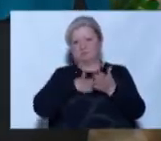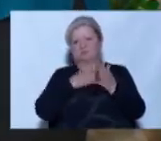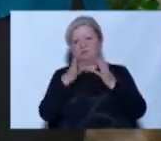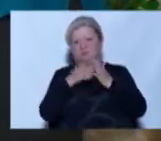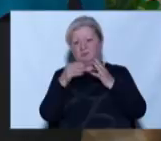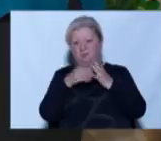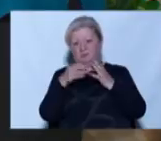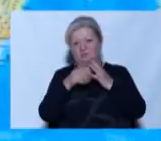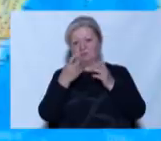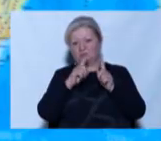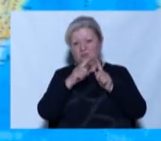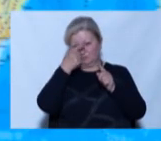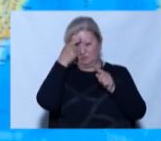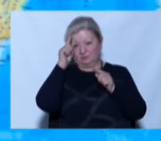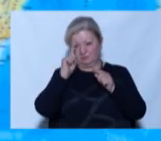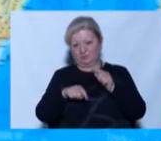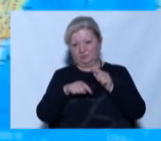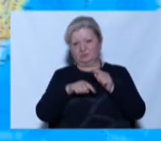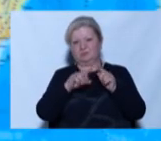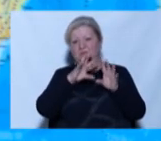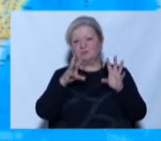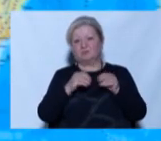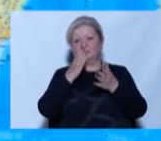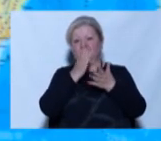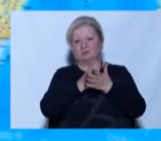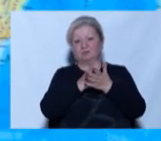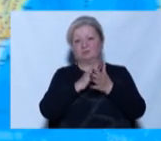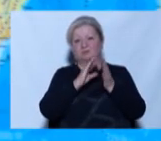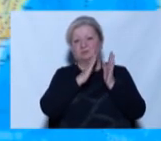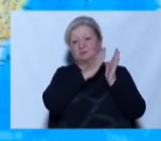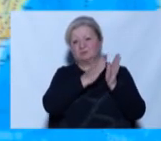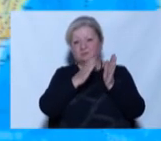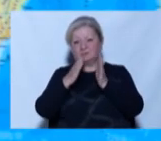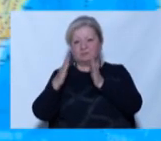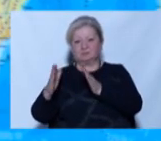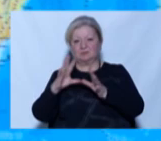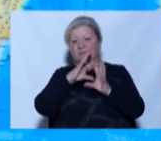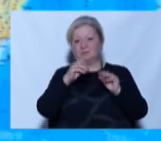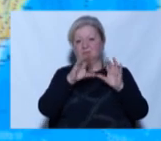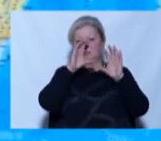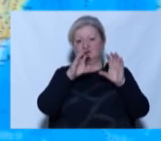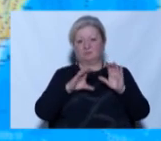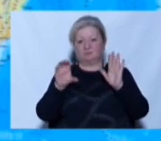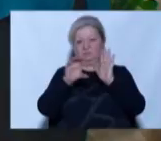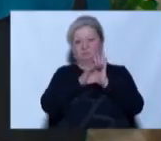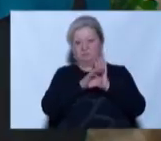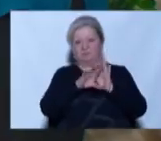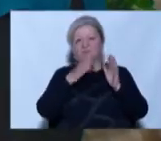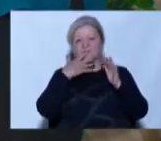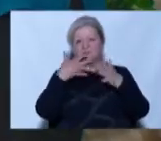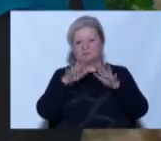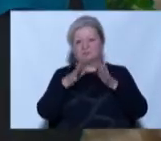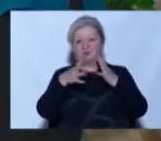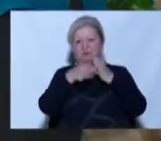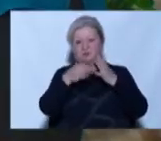რომელსაც ჩვენ ვიცნობთ. სადაც ყველაფერი წესრიგშია და ყველაფერი წესებს ემორჩილება. ზღვა,